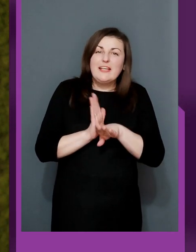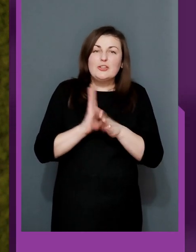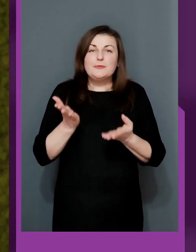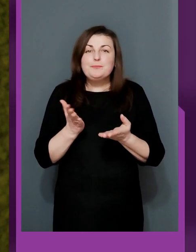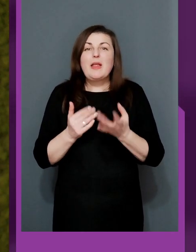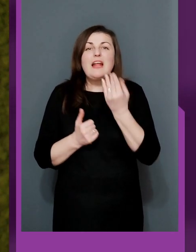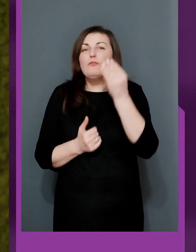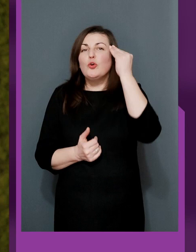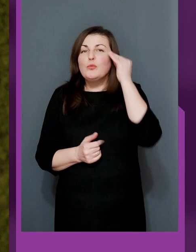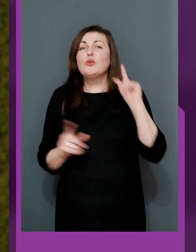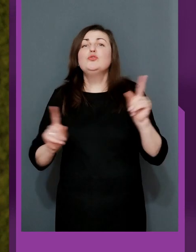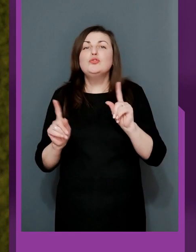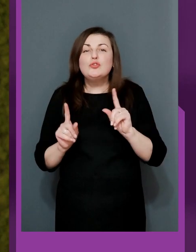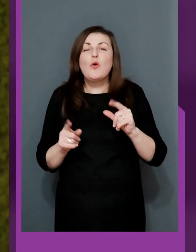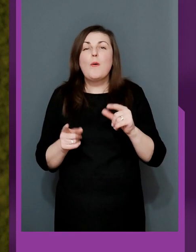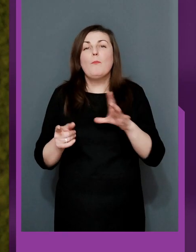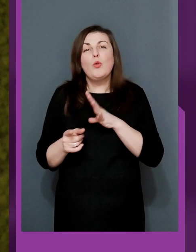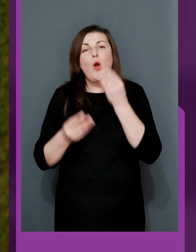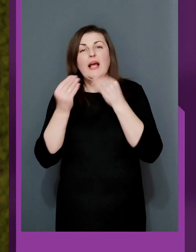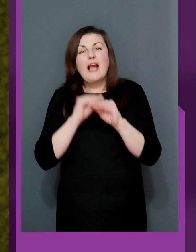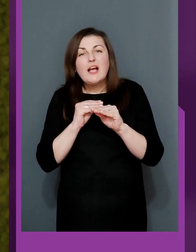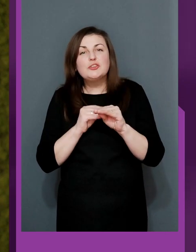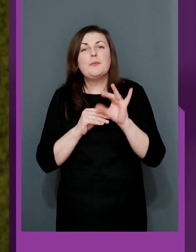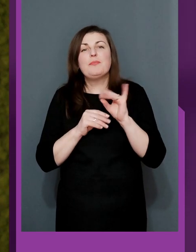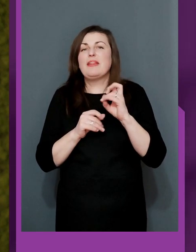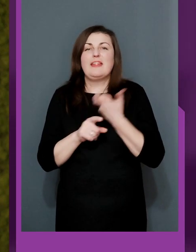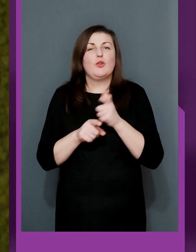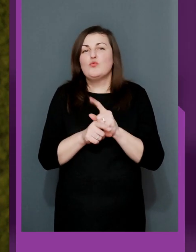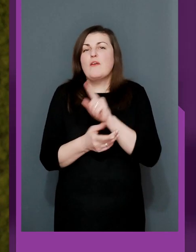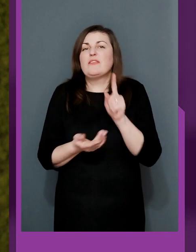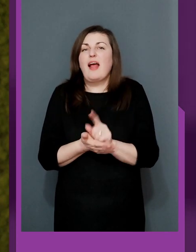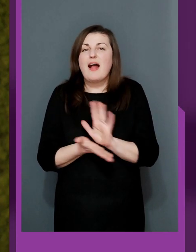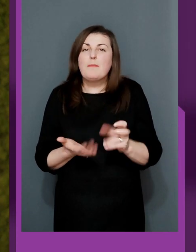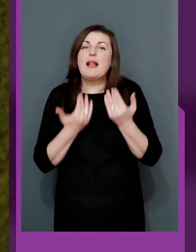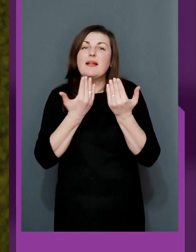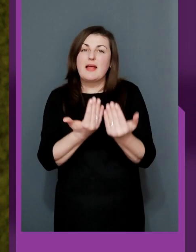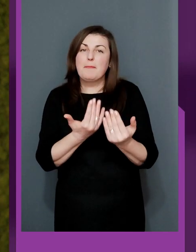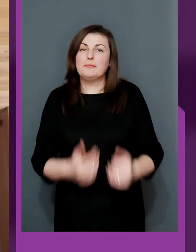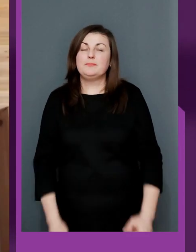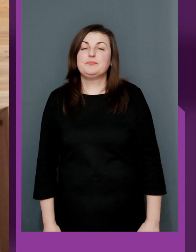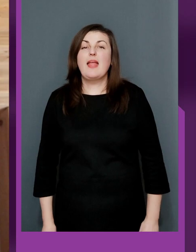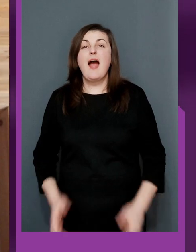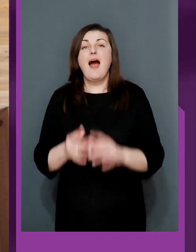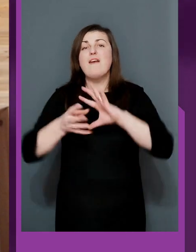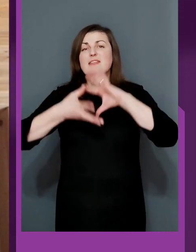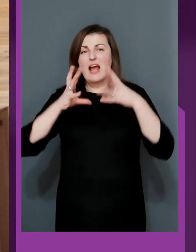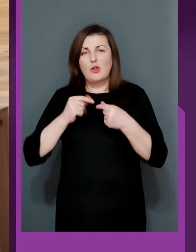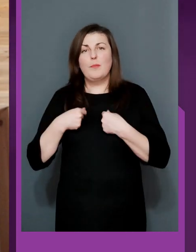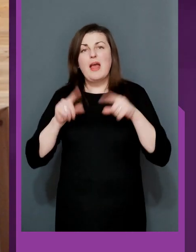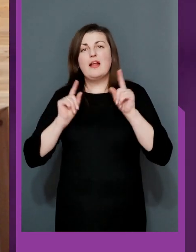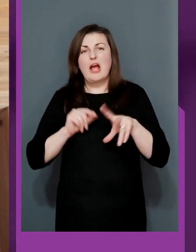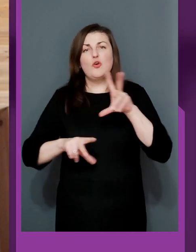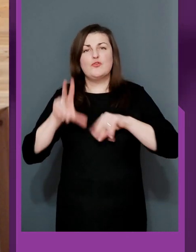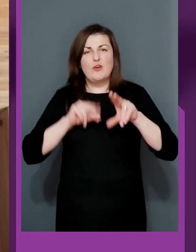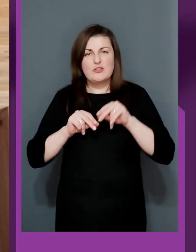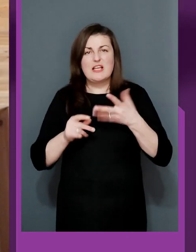Ось на твою думку що ж саме так було кращим і не дуже вдалим для тебе Загалом я також